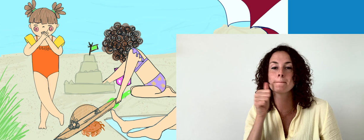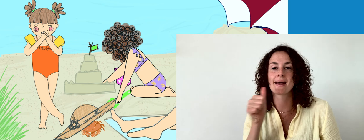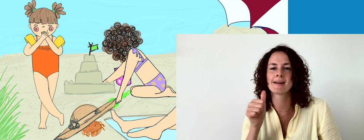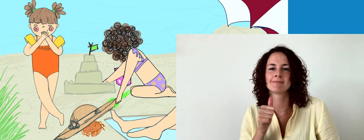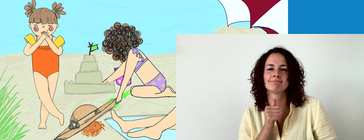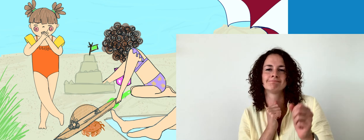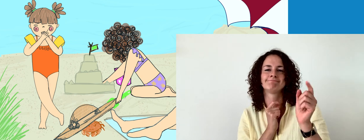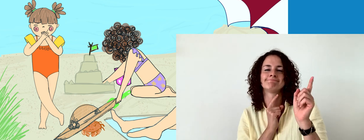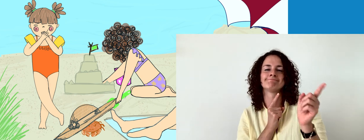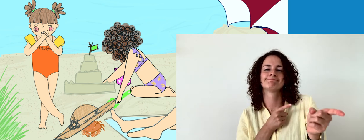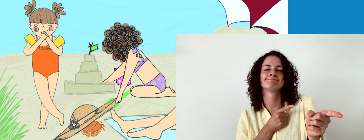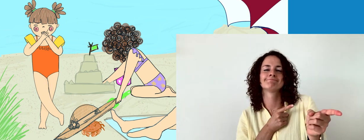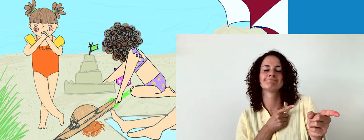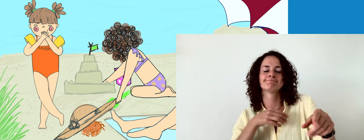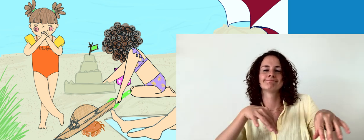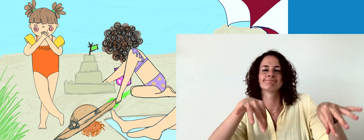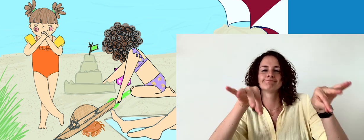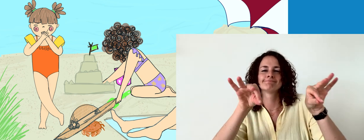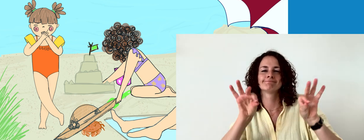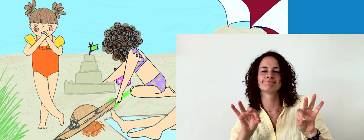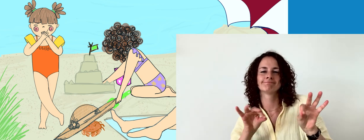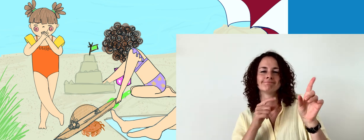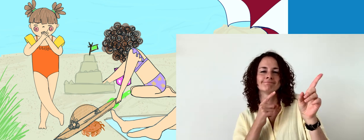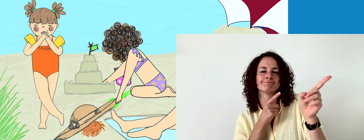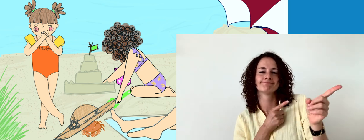Mama ligt de zon Op een handdoek in het zand